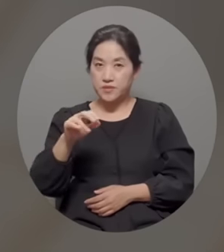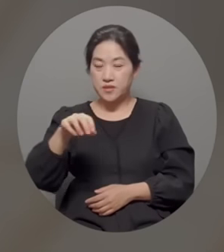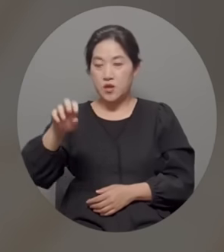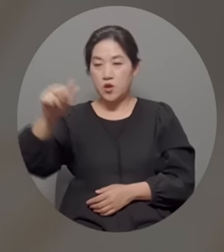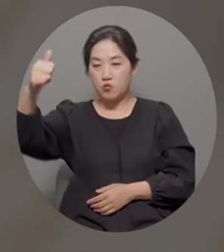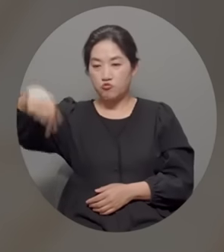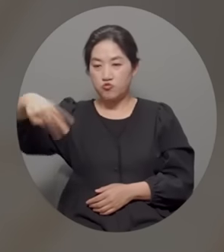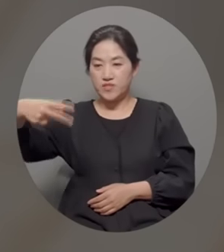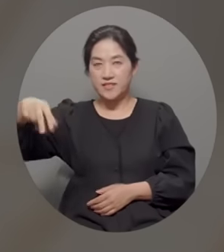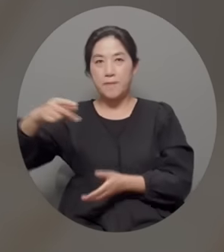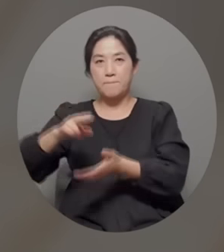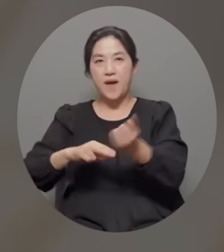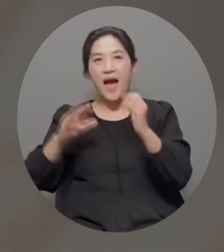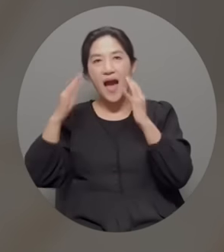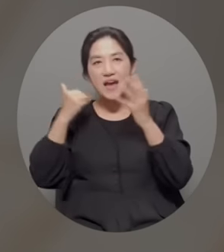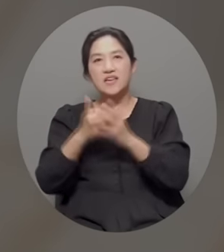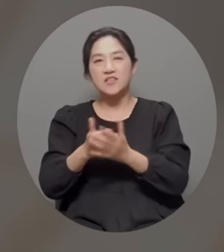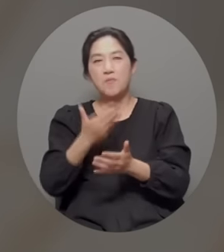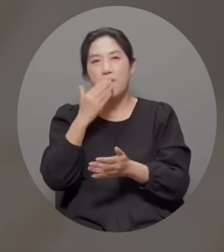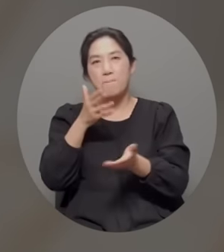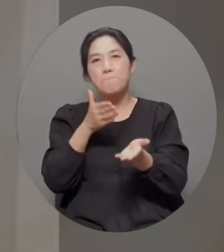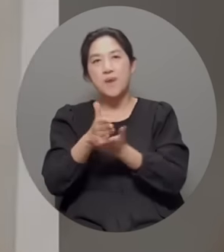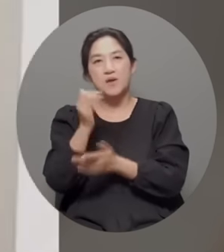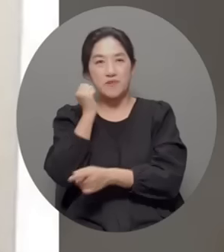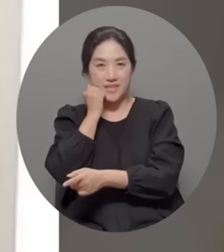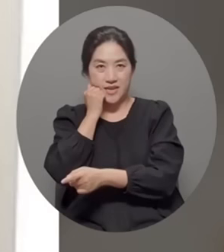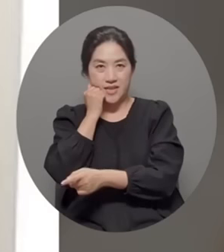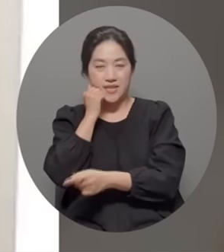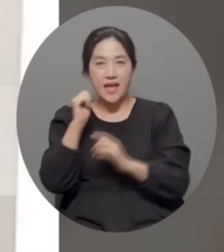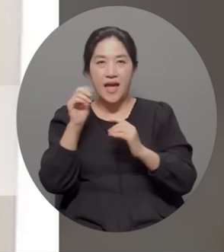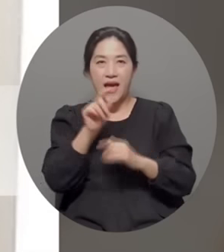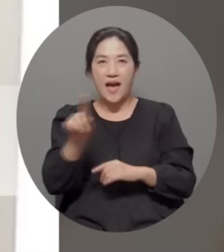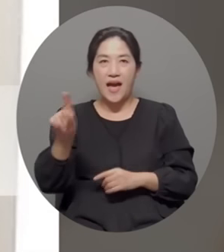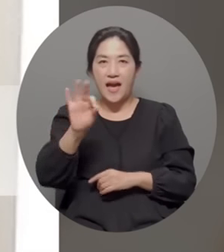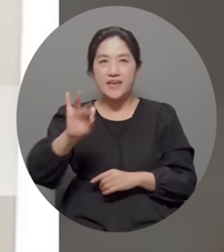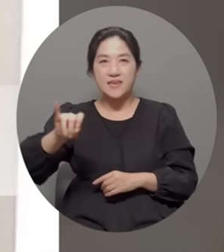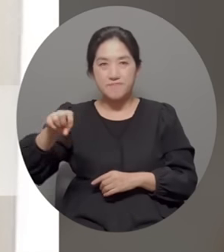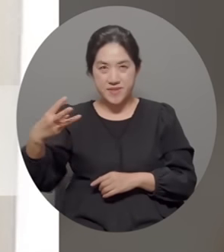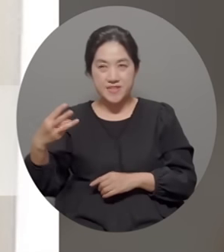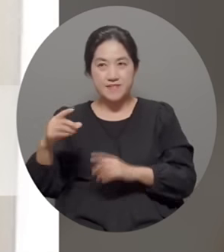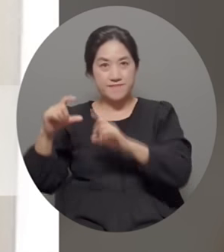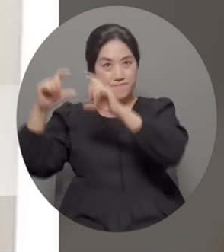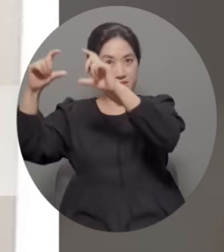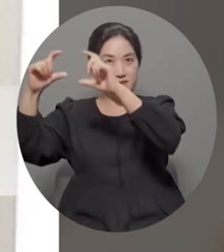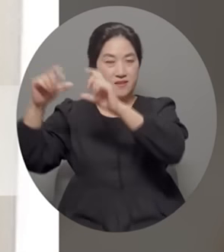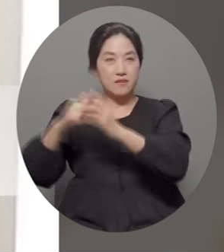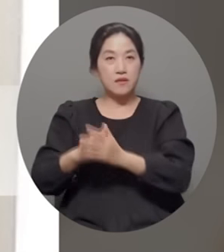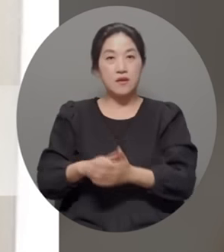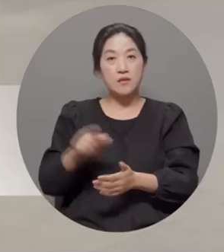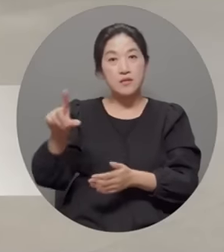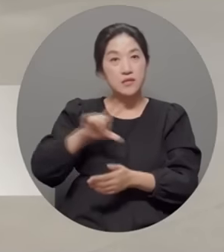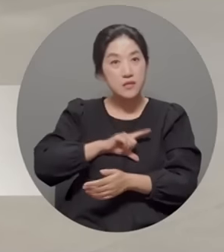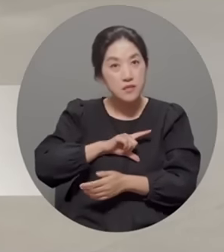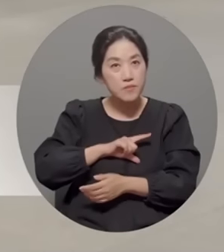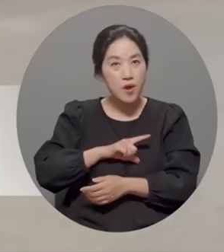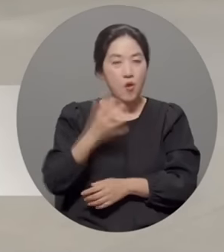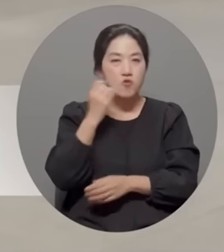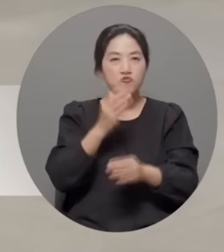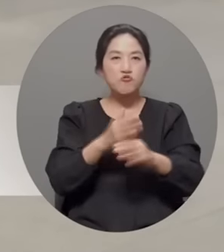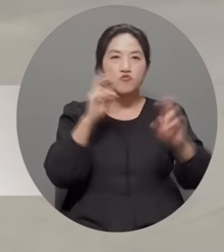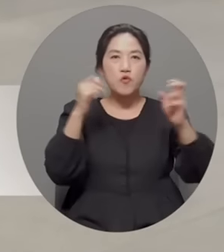후디스가 판매한 유아용 제품입니다. 아이밀이란 상표를 강조하지만 사실 이 상표 한